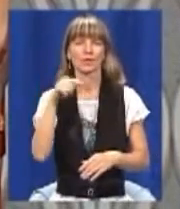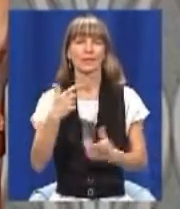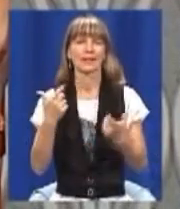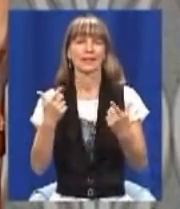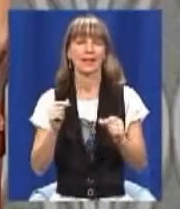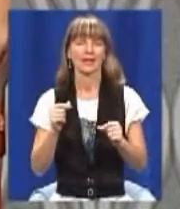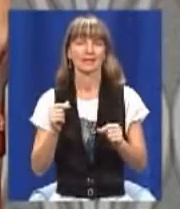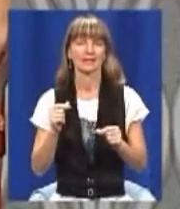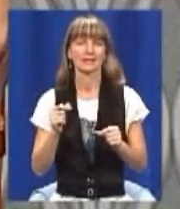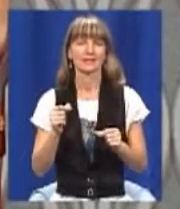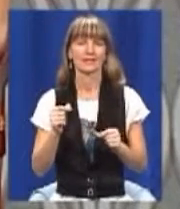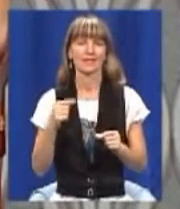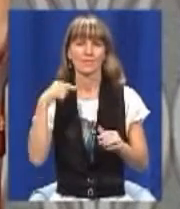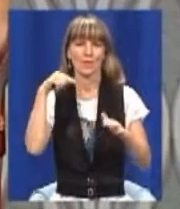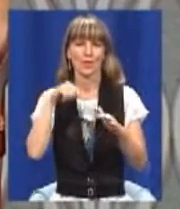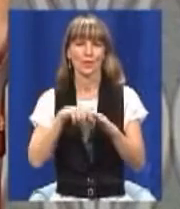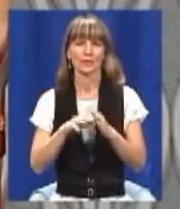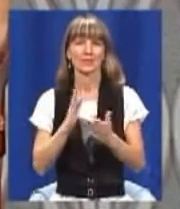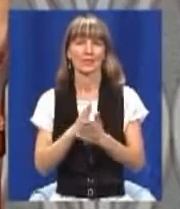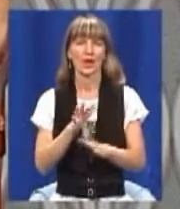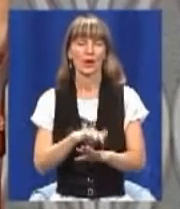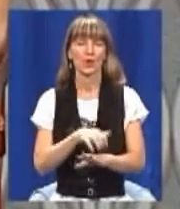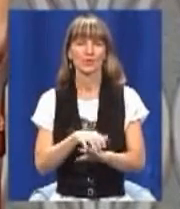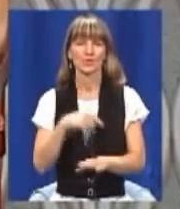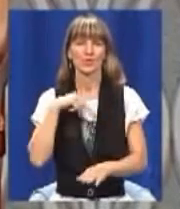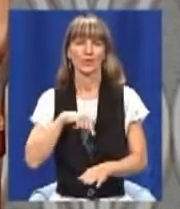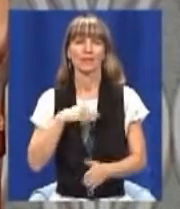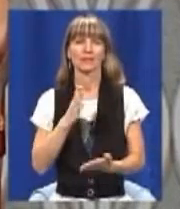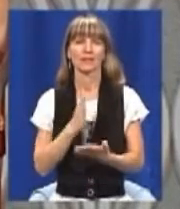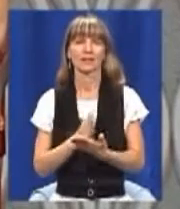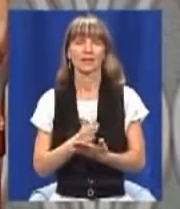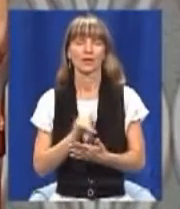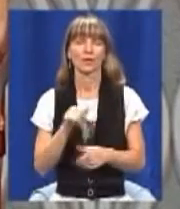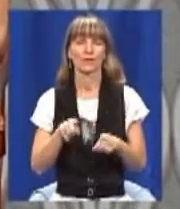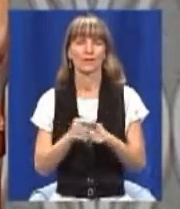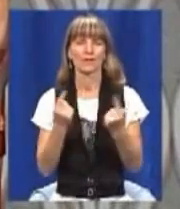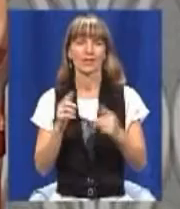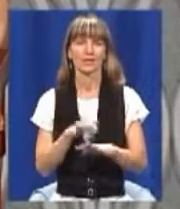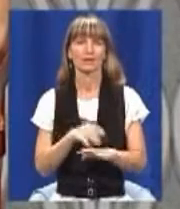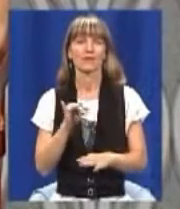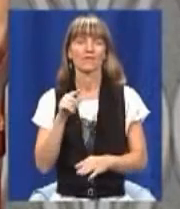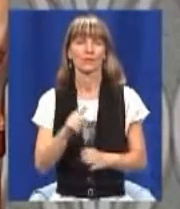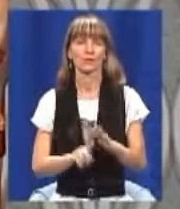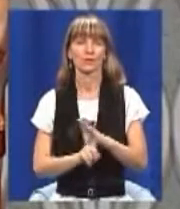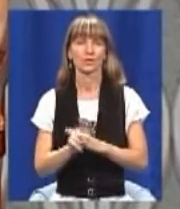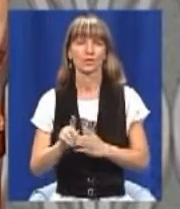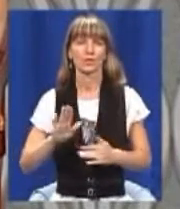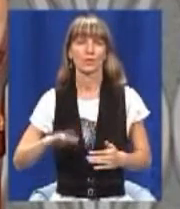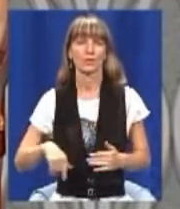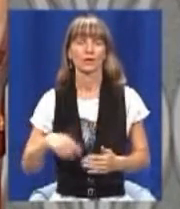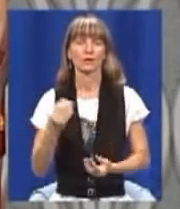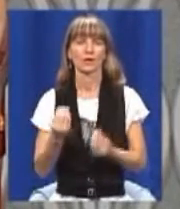якийсь такий, от знаєте, такий кошиний, кошачий, як то кажуть, характер, все ж таки є великих отаких кицьок, і вони починають потім тобі